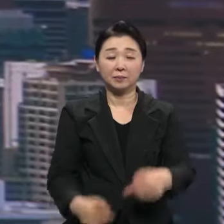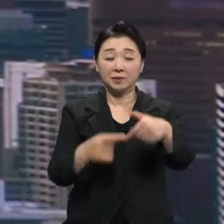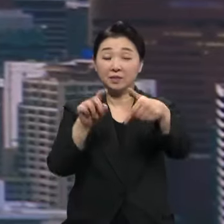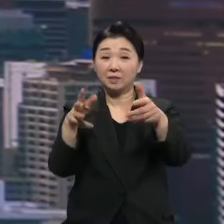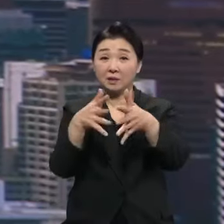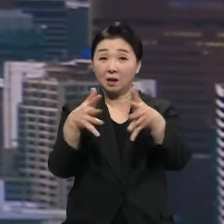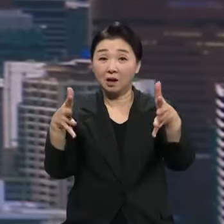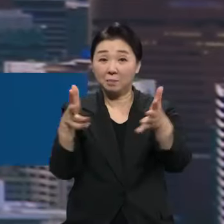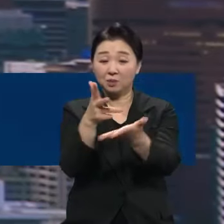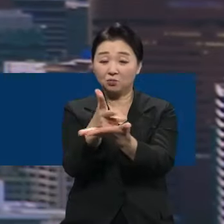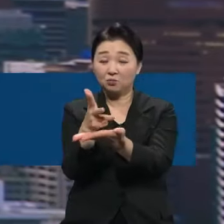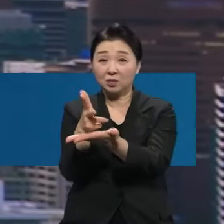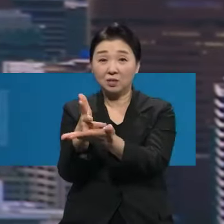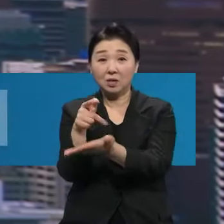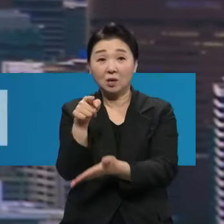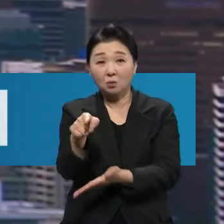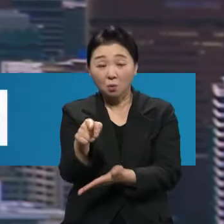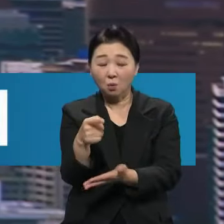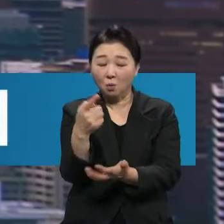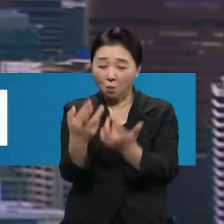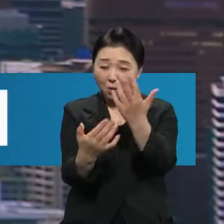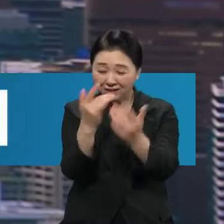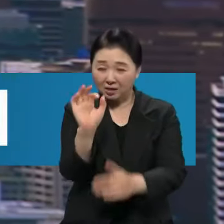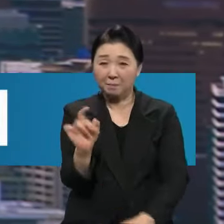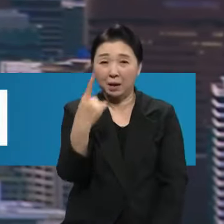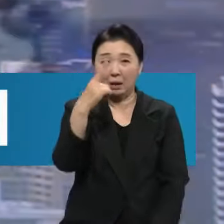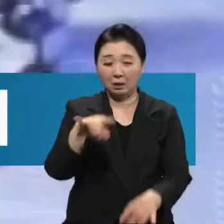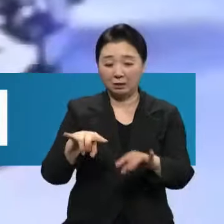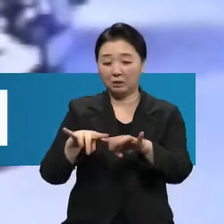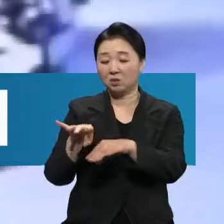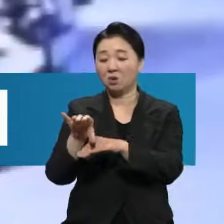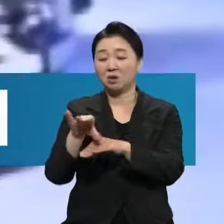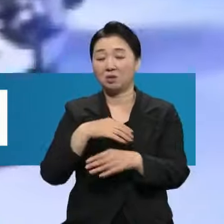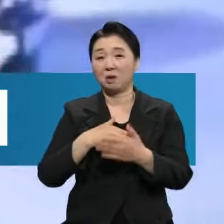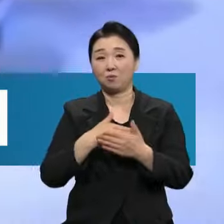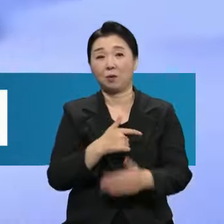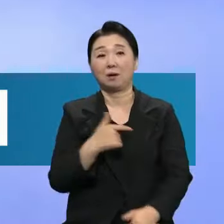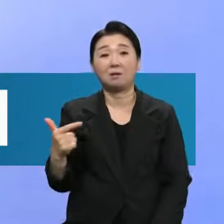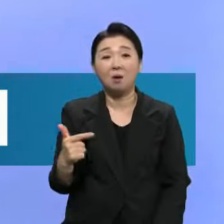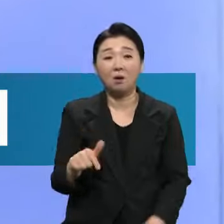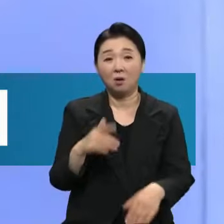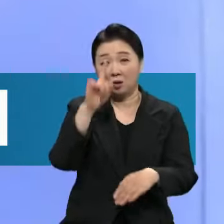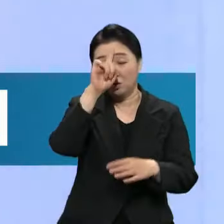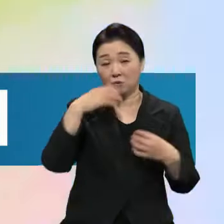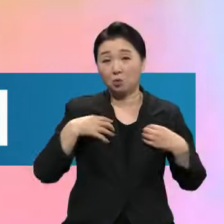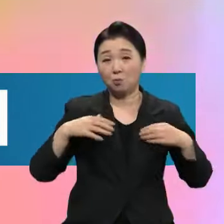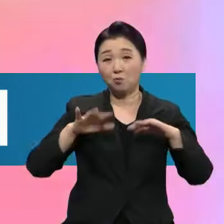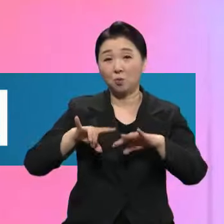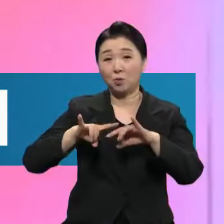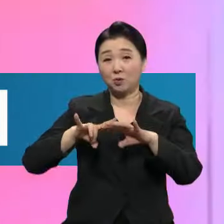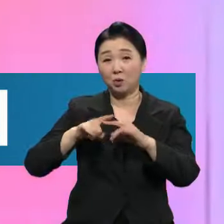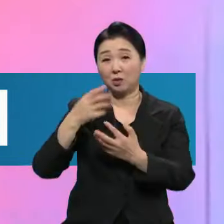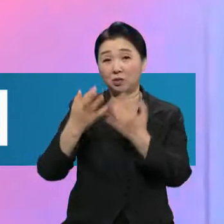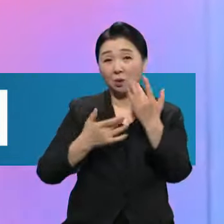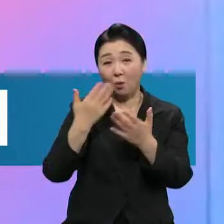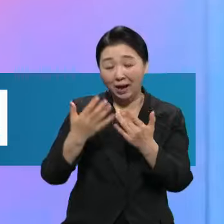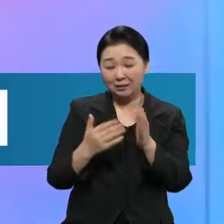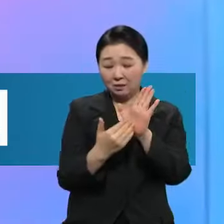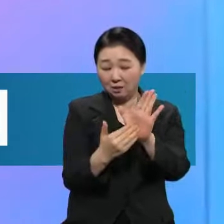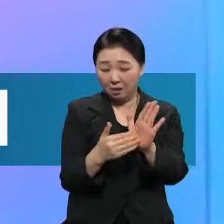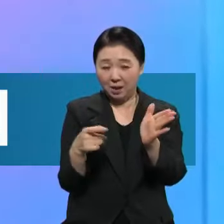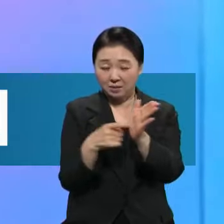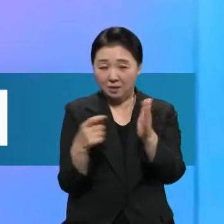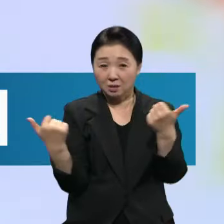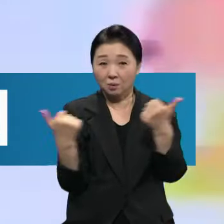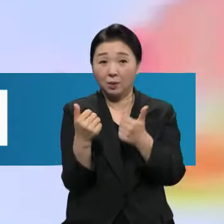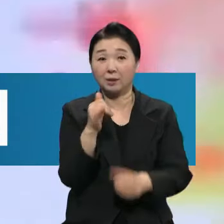인천 아파트 주차장의 화제로 전기차에 대한 불안감이 커지는 가운데 정부가 오늘 전기차 화재 예방 긴급 회의를 엽니다